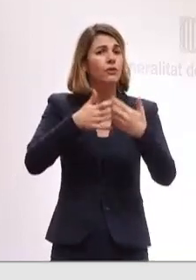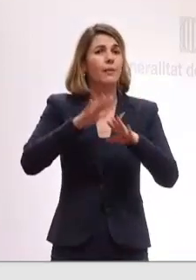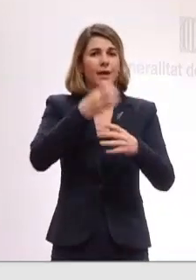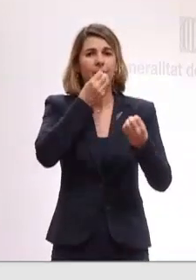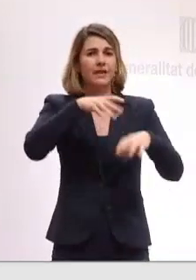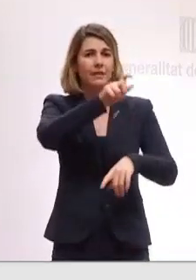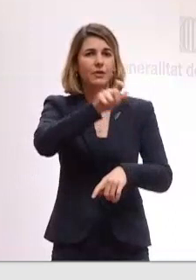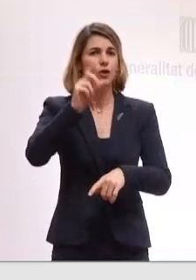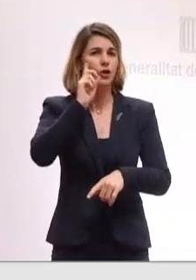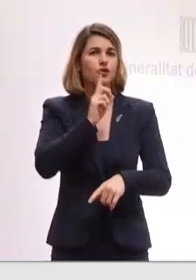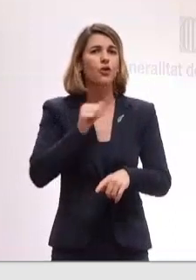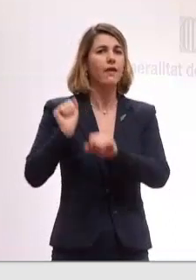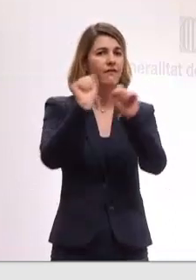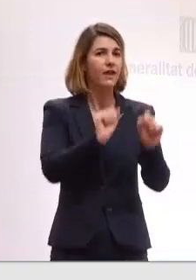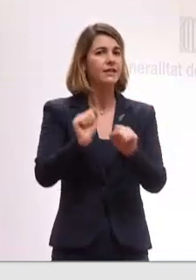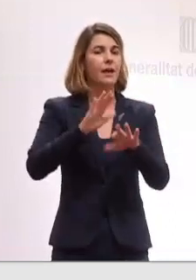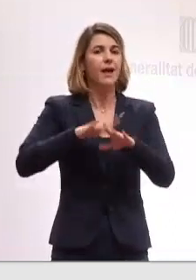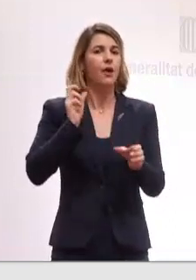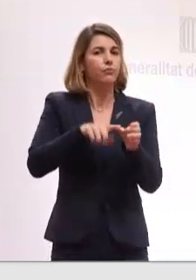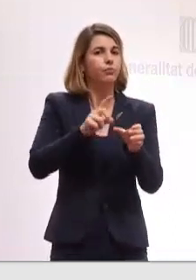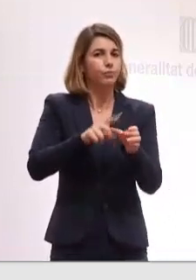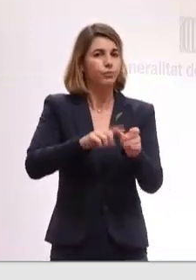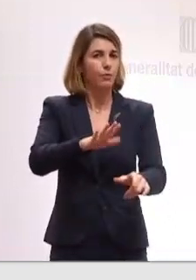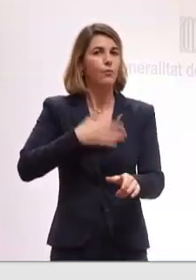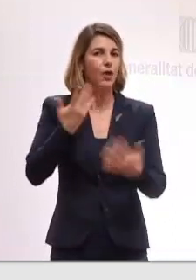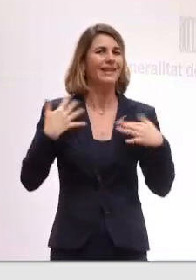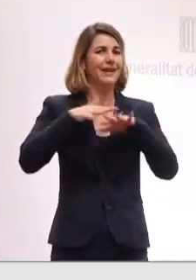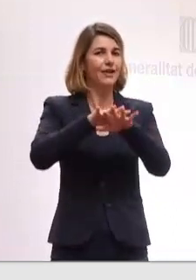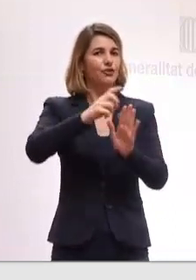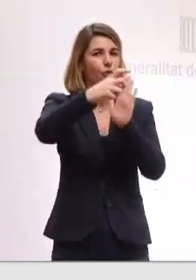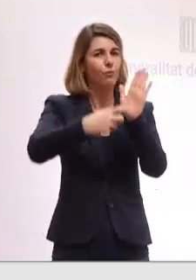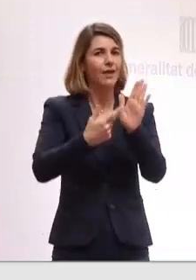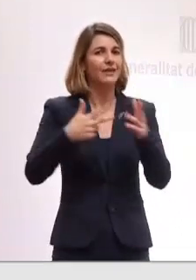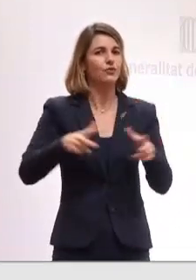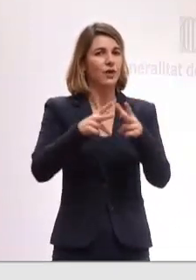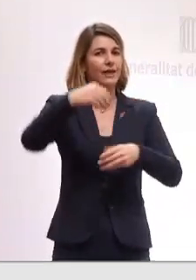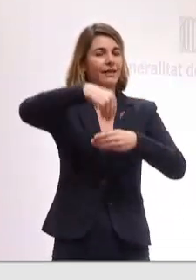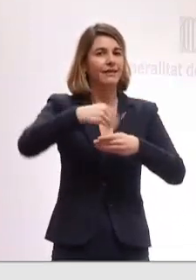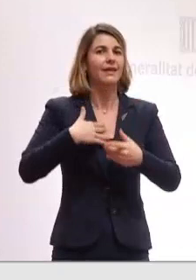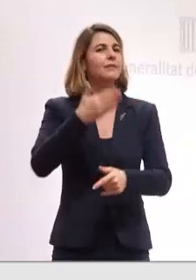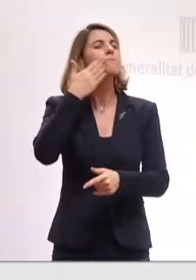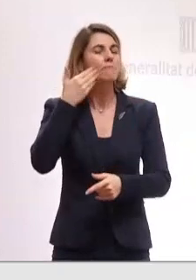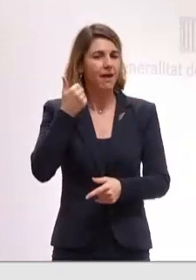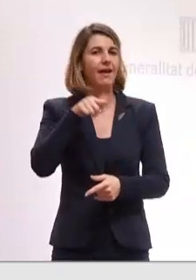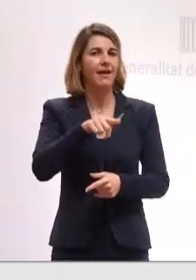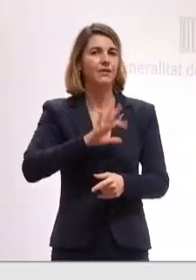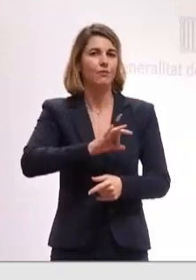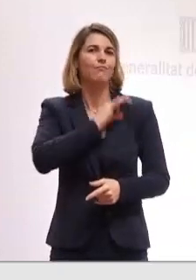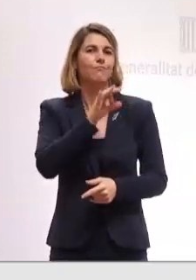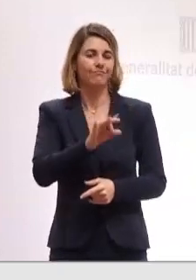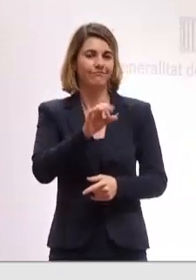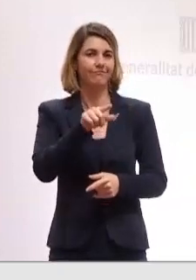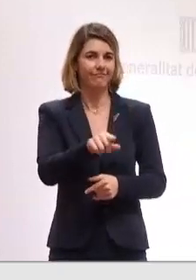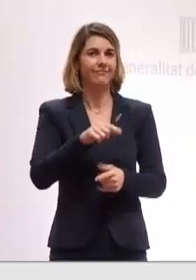les persones sordes i aconseguir la seva participació i integració plena a la societat la fan mereixedora d'una menció